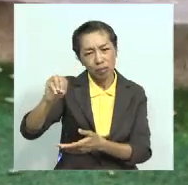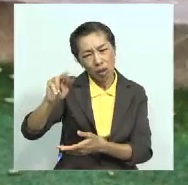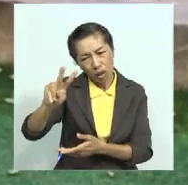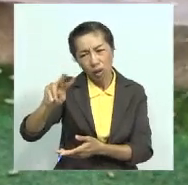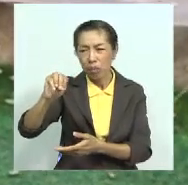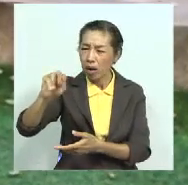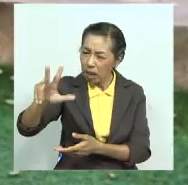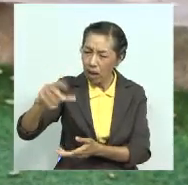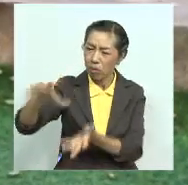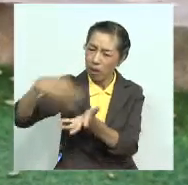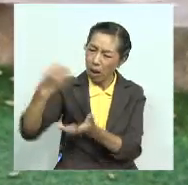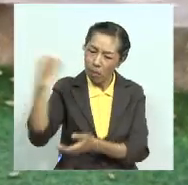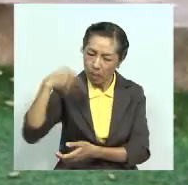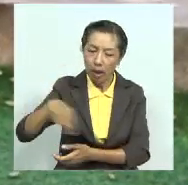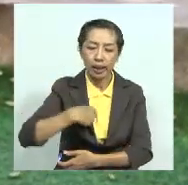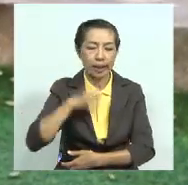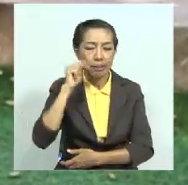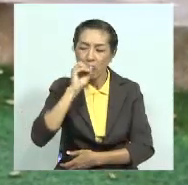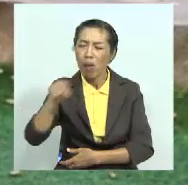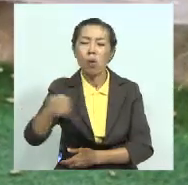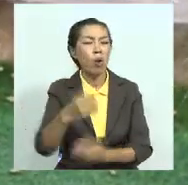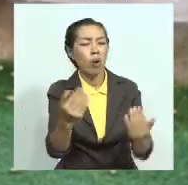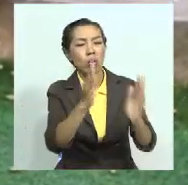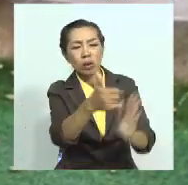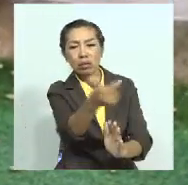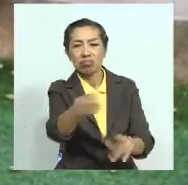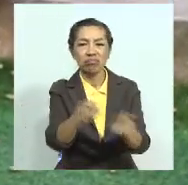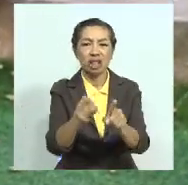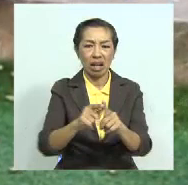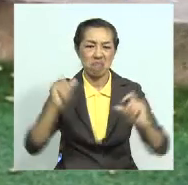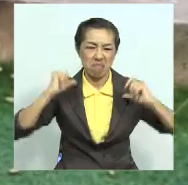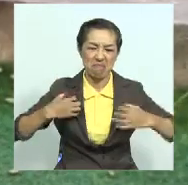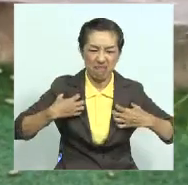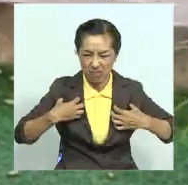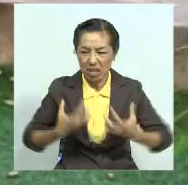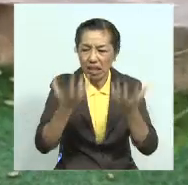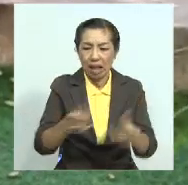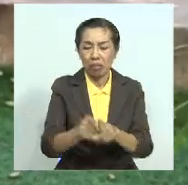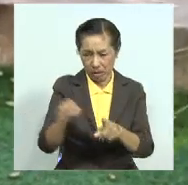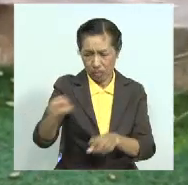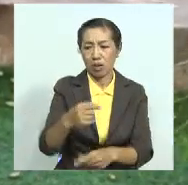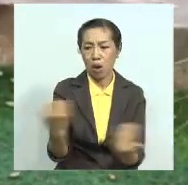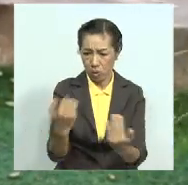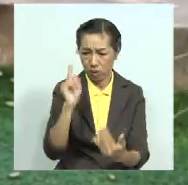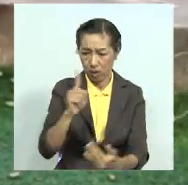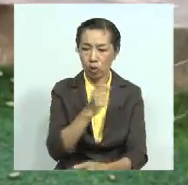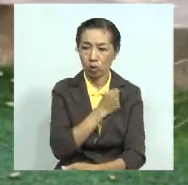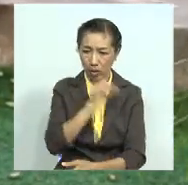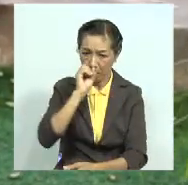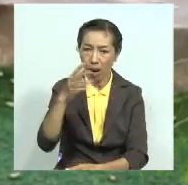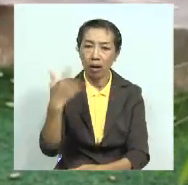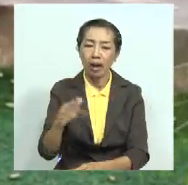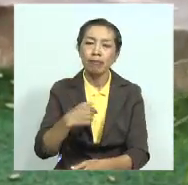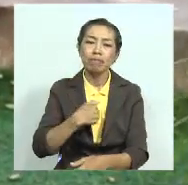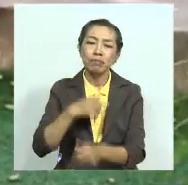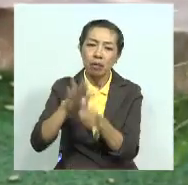บอกว่าโอ๊ยหนูคนอื่นเขาก็หนักเหมือนกันคนอื่นเขาก็ต้องแบกกระเป๋าแบบหนูทนเอานะลูกนะก็ได้แต่ปล